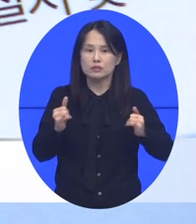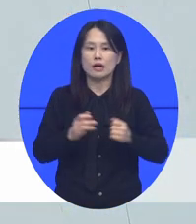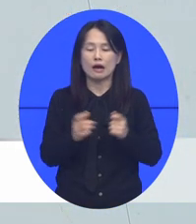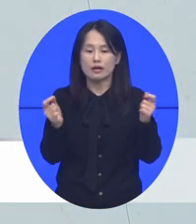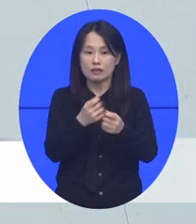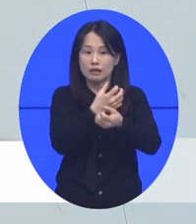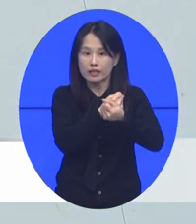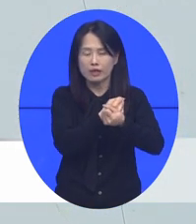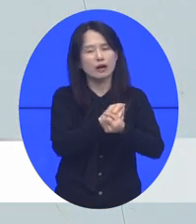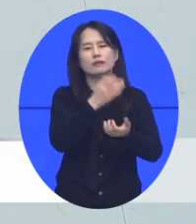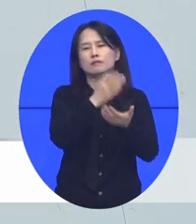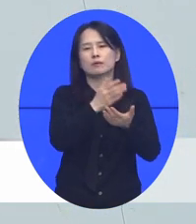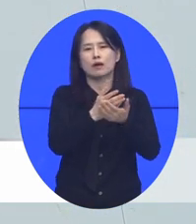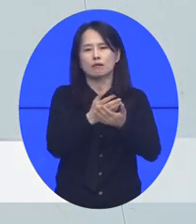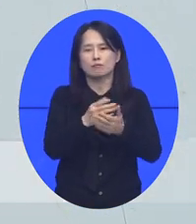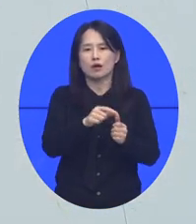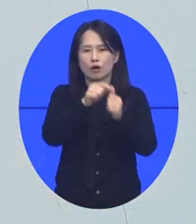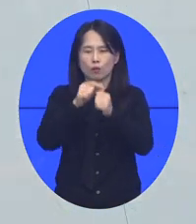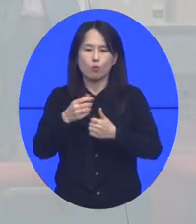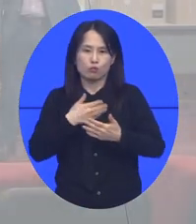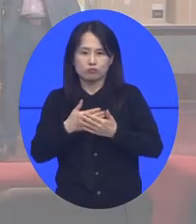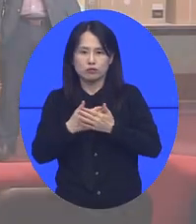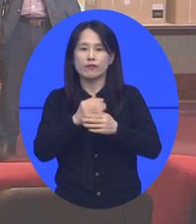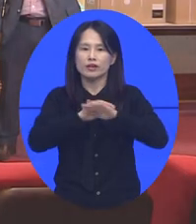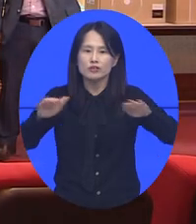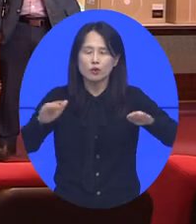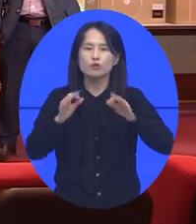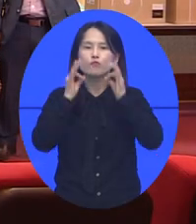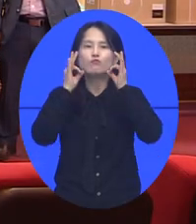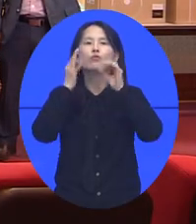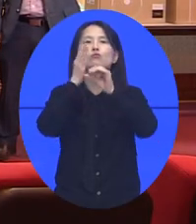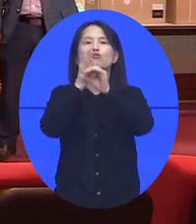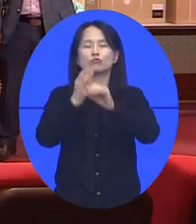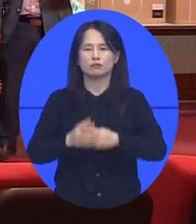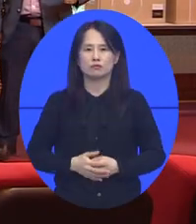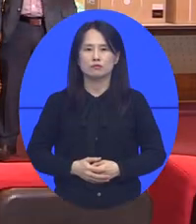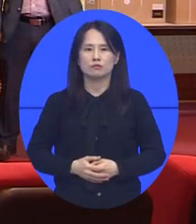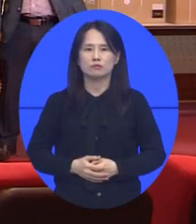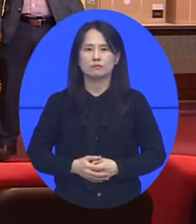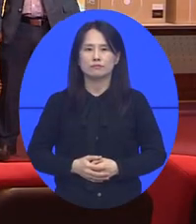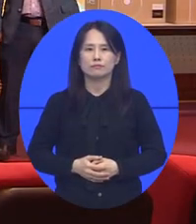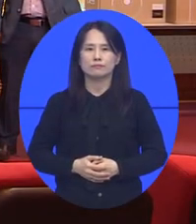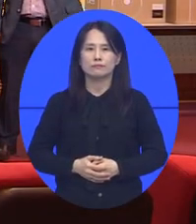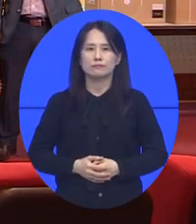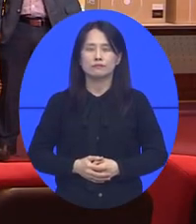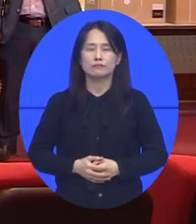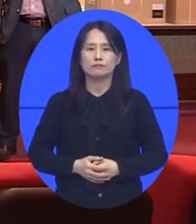근절 추진 등 고용 불안 해소에도 앞장서고 있습니다. 경기지TV 이슬비입니다.